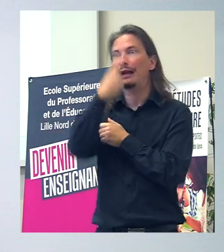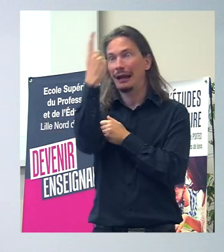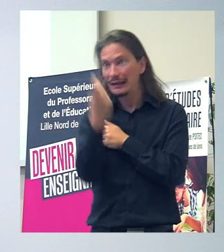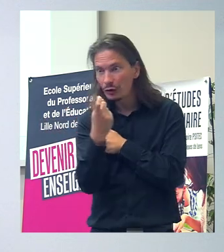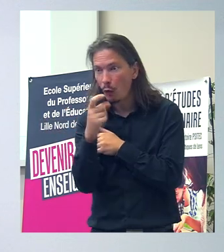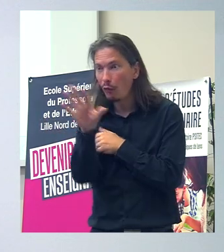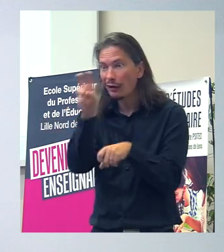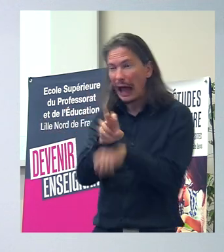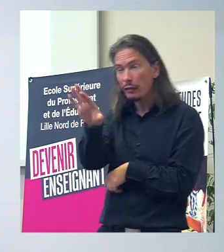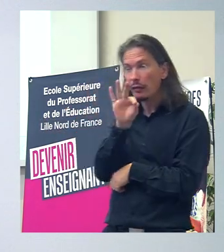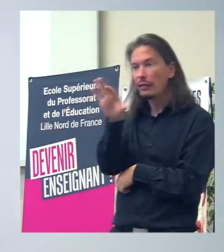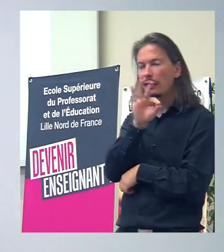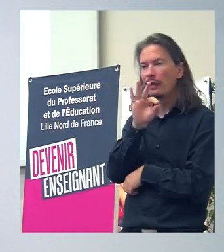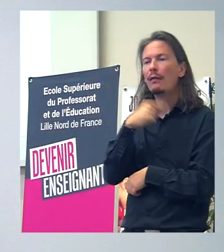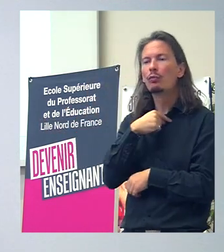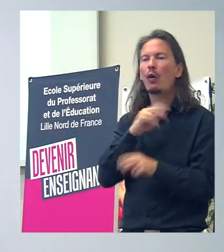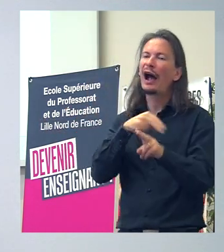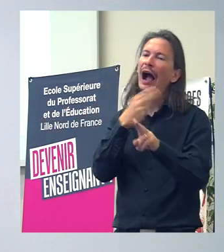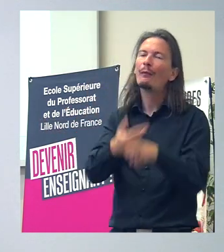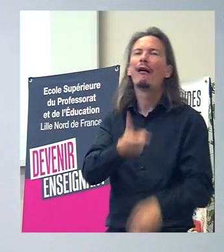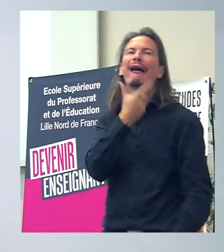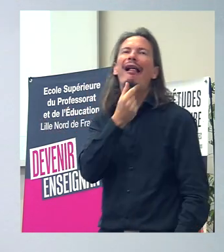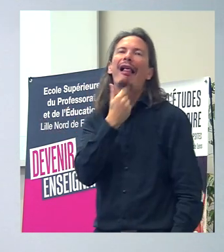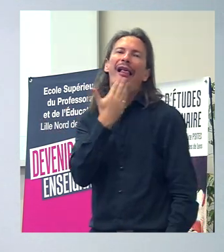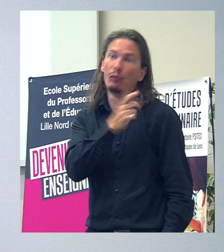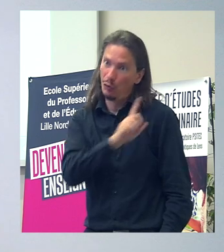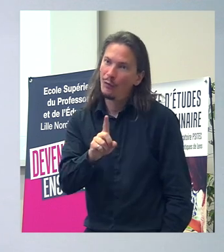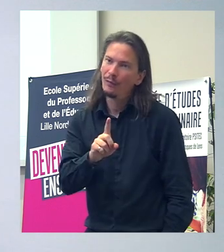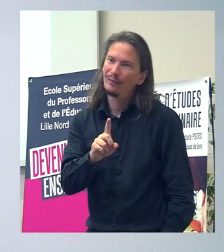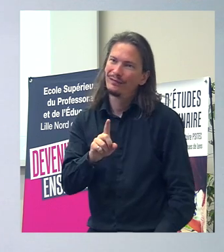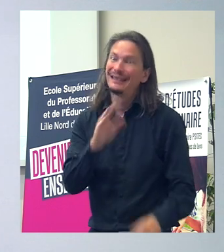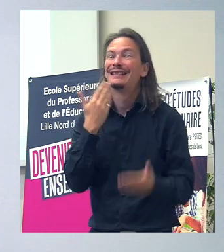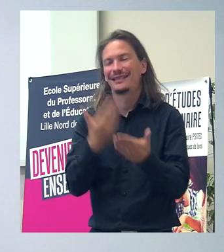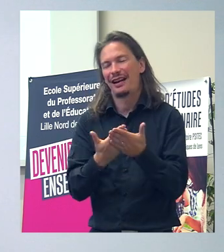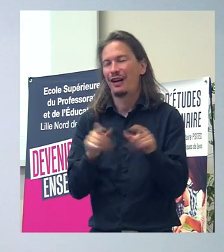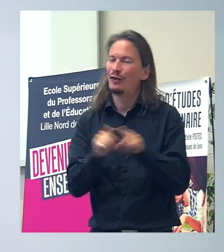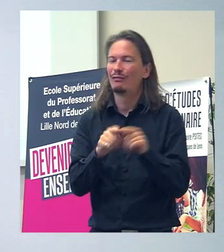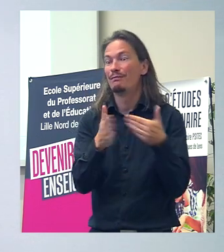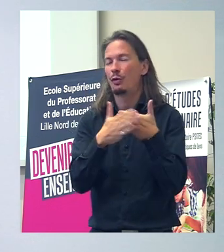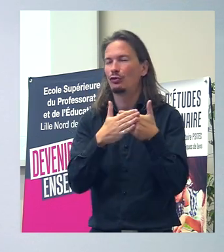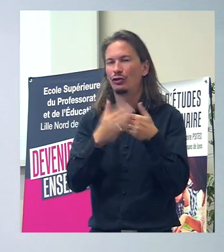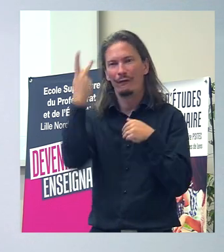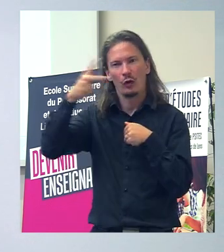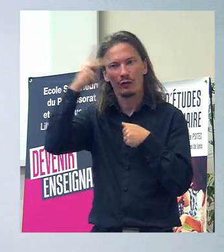où la réponse est loin d'être évidente et qu'on pourra appeler des questions philosophiques au sens large.